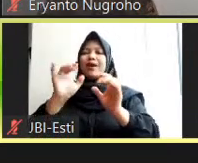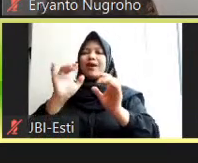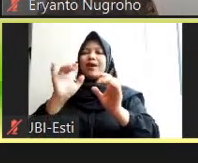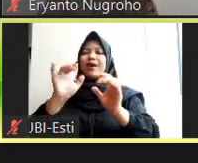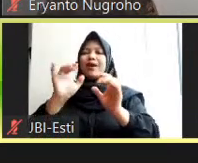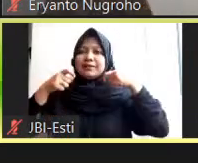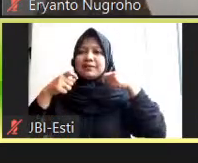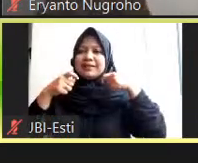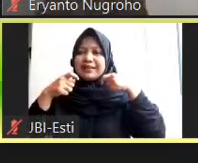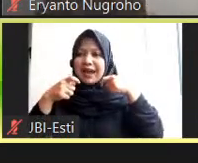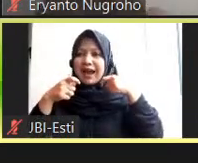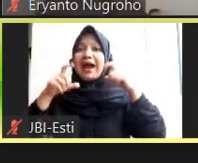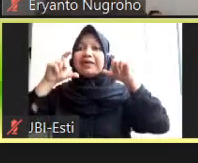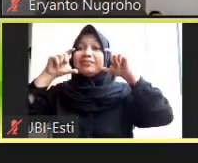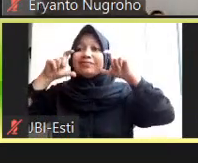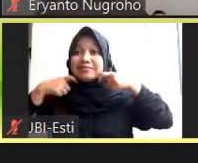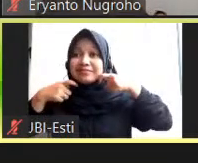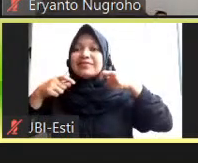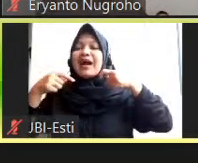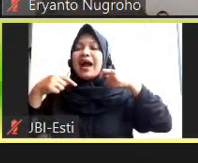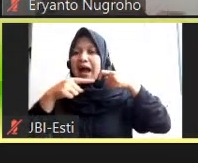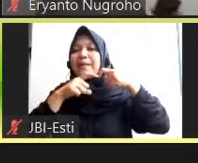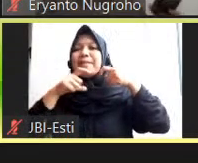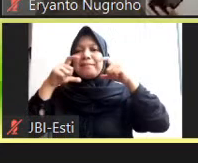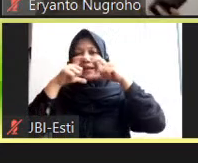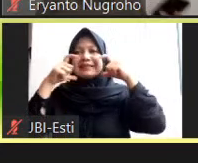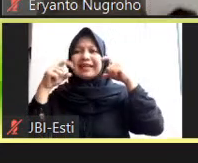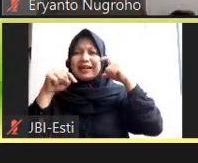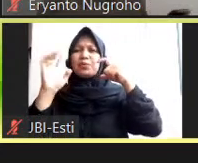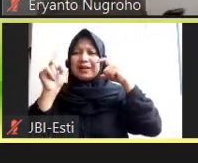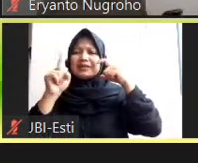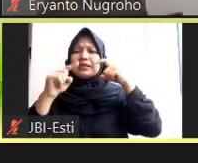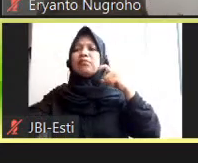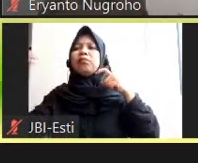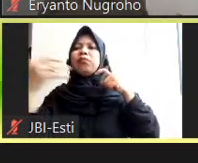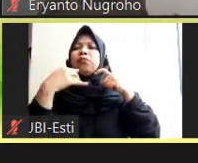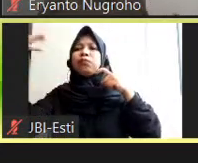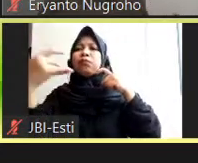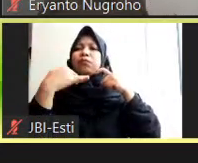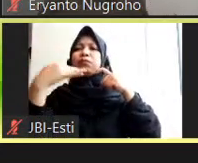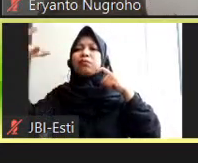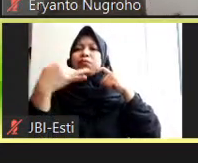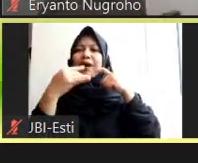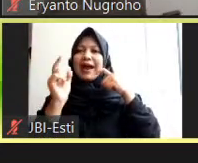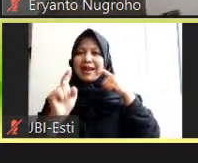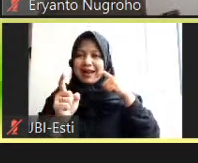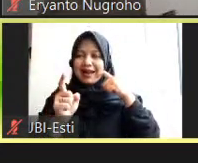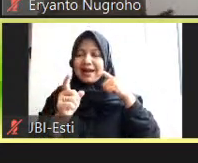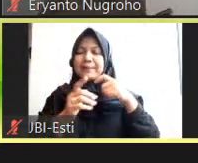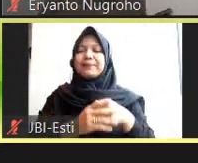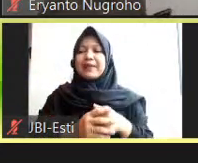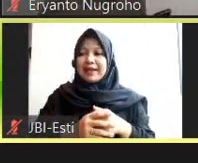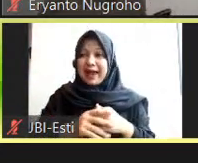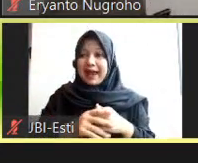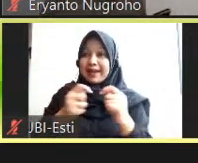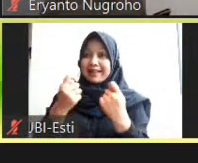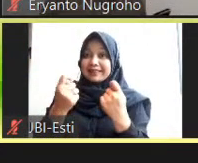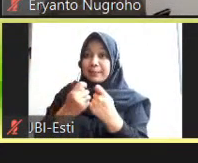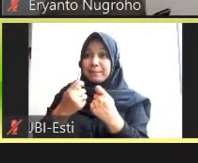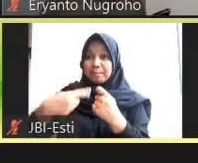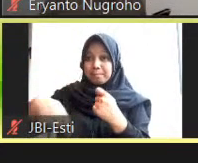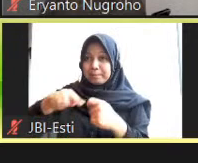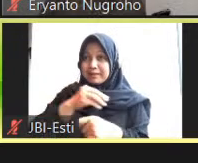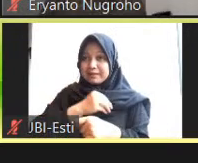udah terkontaminasi sama zat-zat ya tear gas itu dong. Nah, kita yang para medis yang maju ke depan,